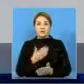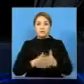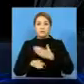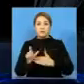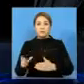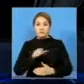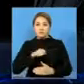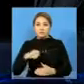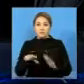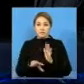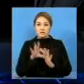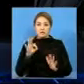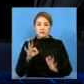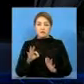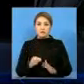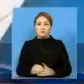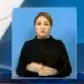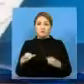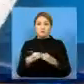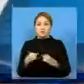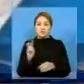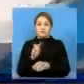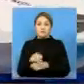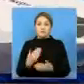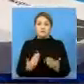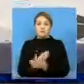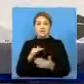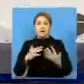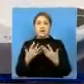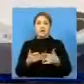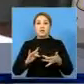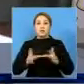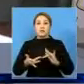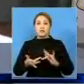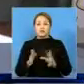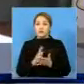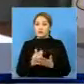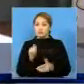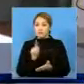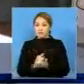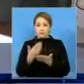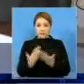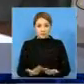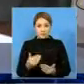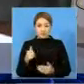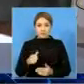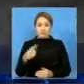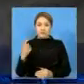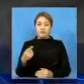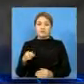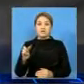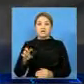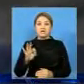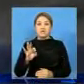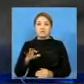өздері таңдайды. Өздері таңдайды порталға кіріп. Жаңа жүйе электрондық цифрлық қолтаңбаны міндеттейді. Биыл 1 қазаннан бастап 3 қызмет